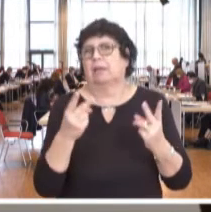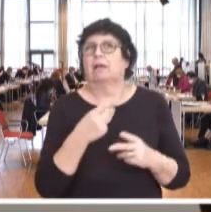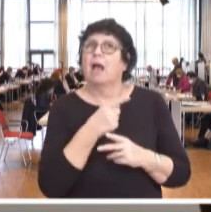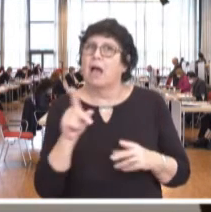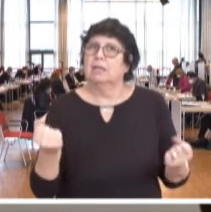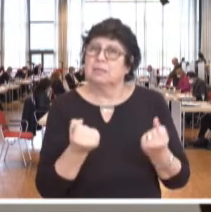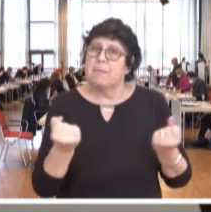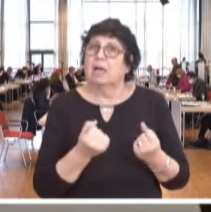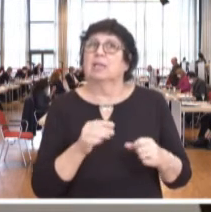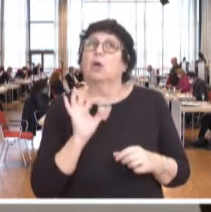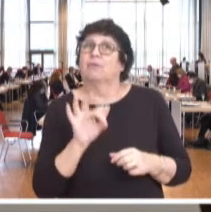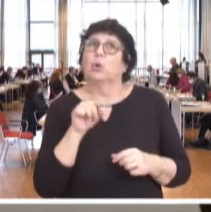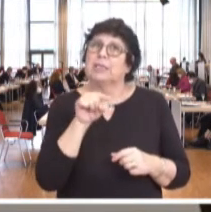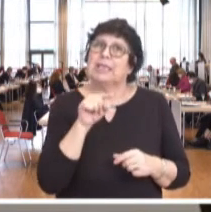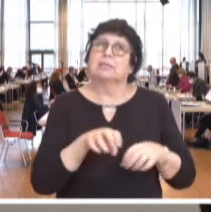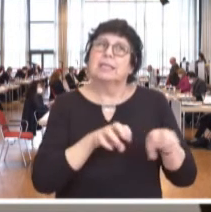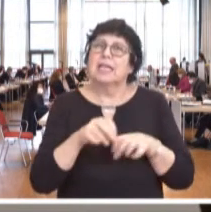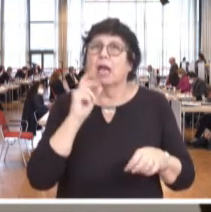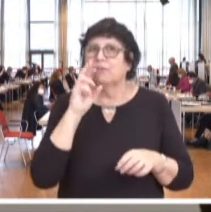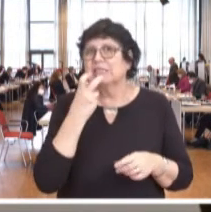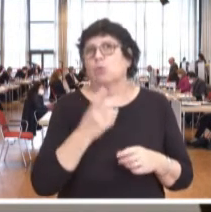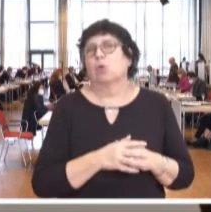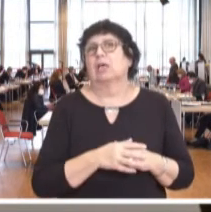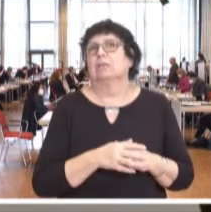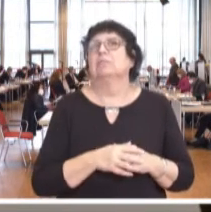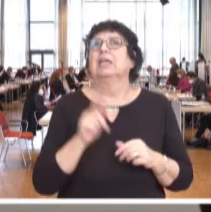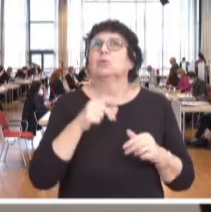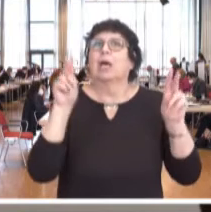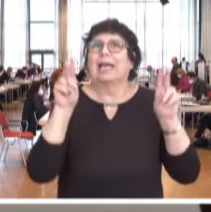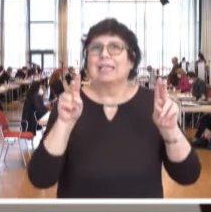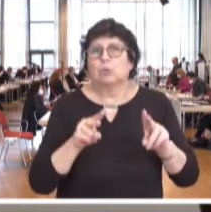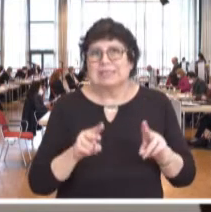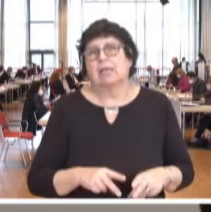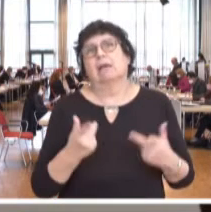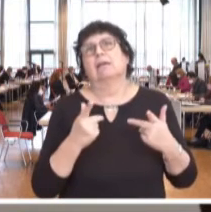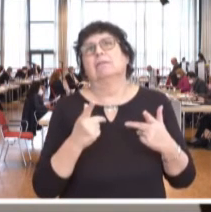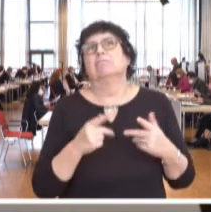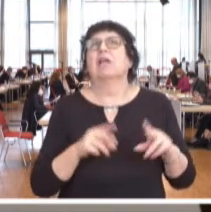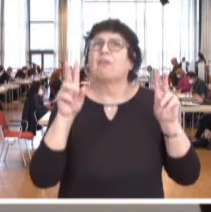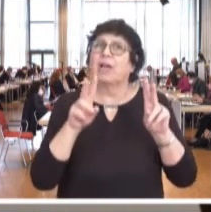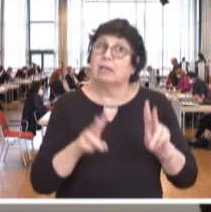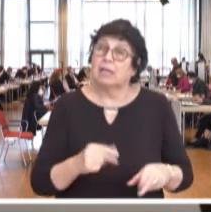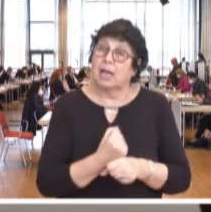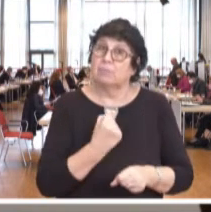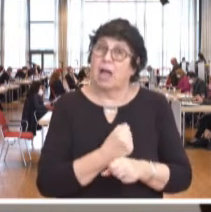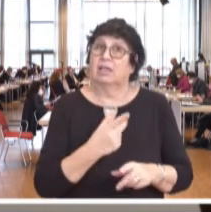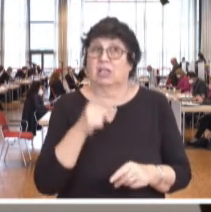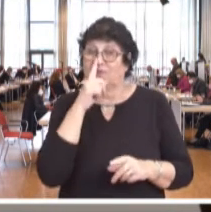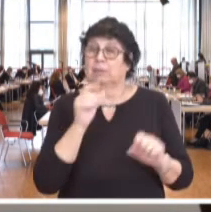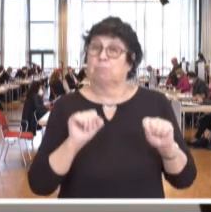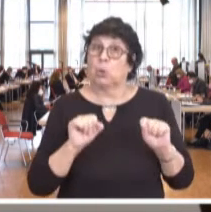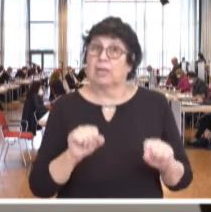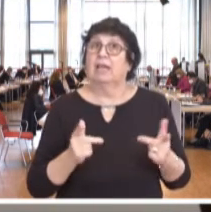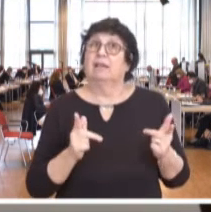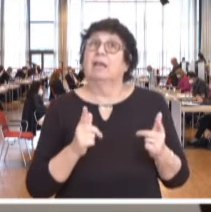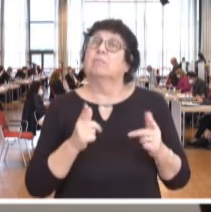alles tut, um diese Tierversuche zu reduzieren, zu verringern und wenn es irgendwie möglich